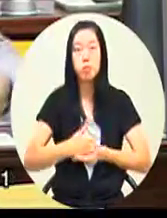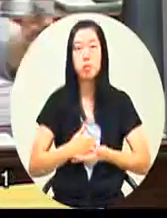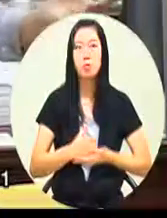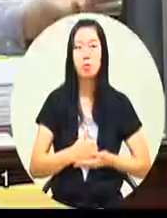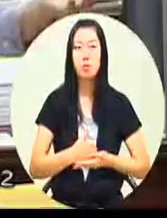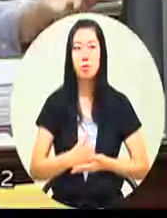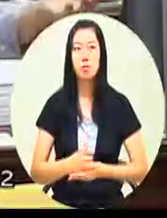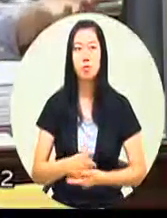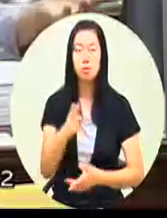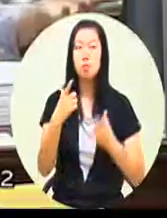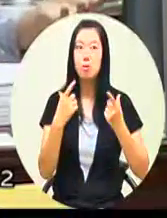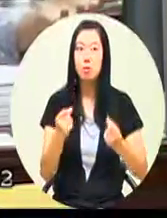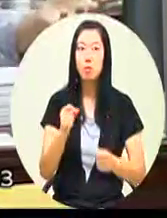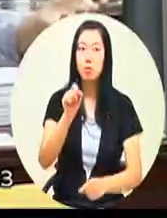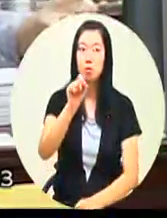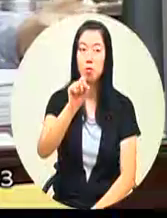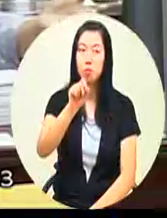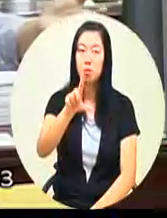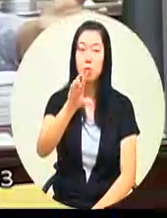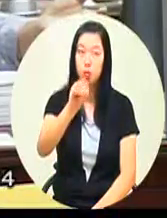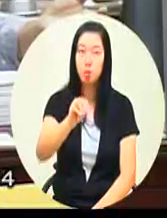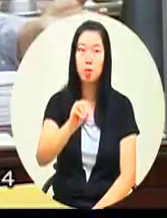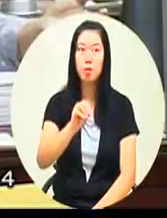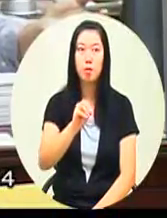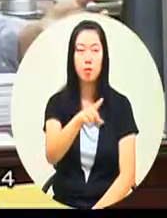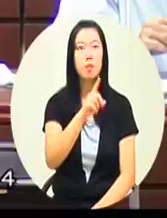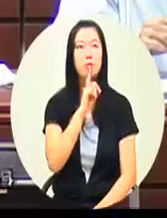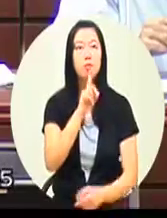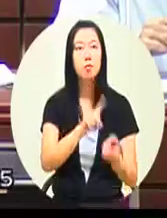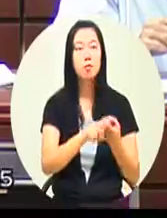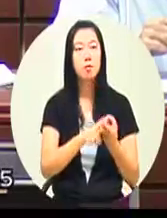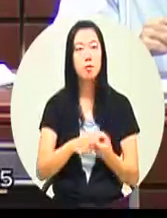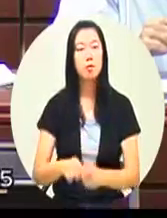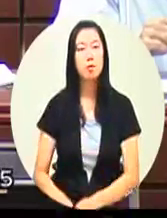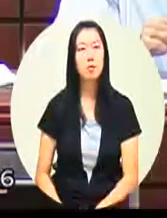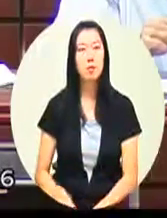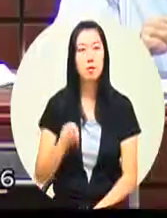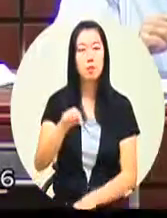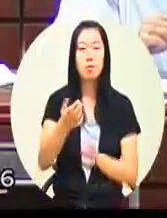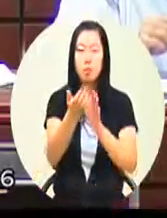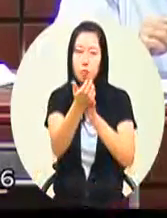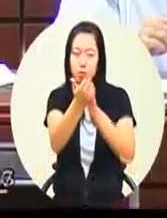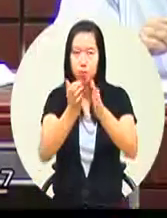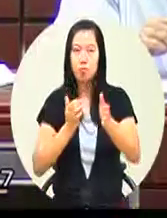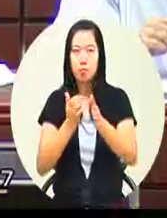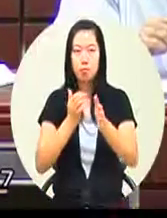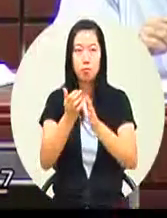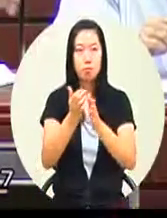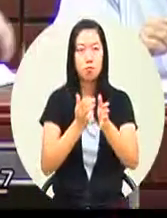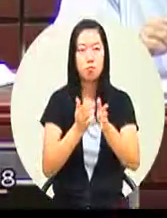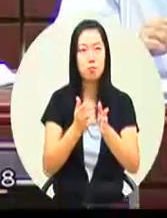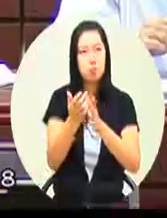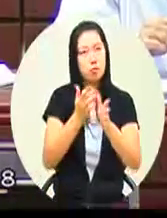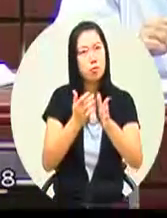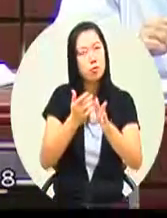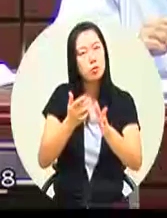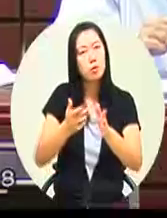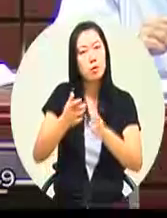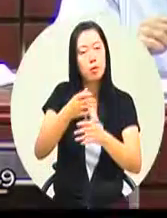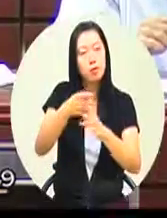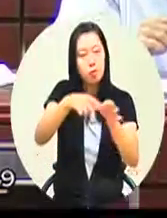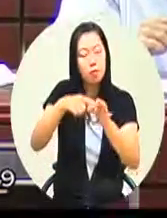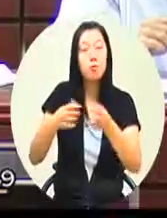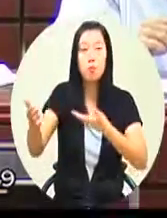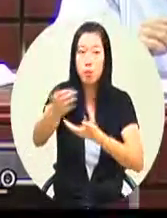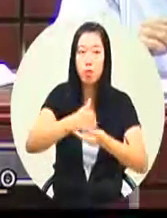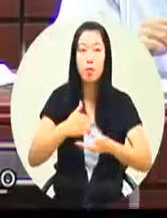预期收益 啊，伊本来是100万收啊，现在无啊、嗯。 哦，对了，等于讲，也预期说，我们要用那个我现在损害的那个，他当